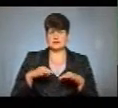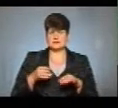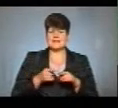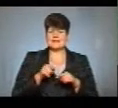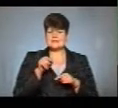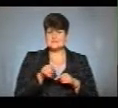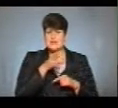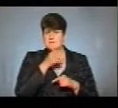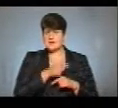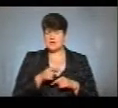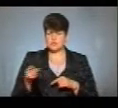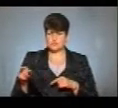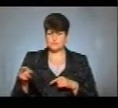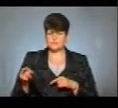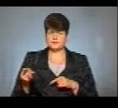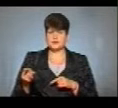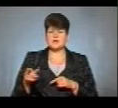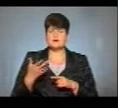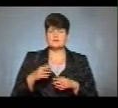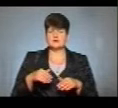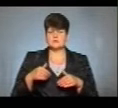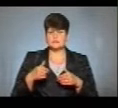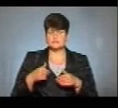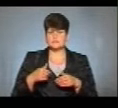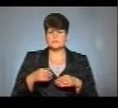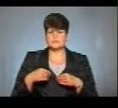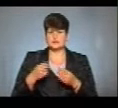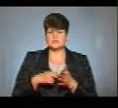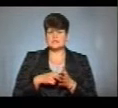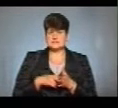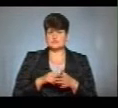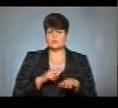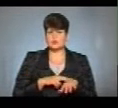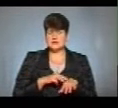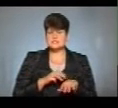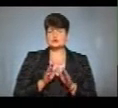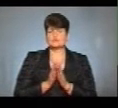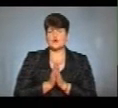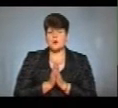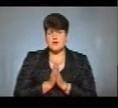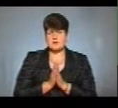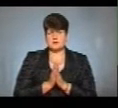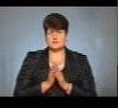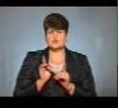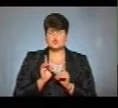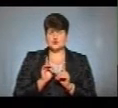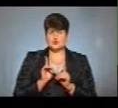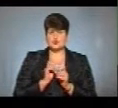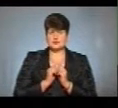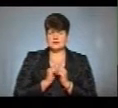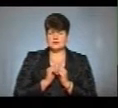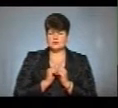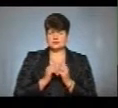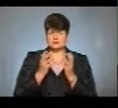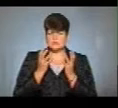Управління житлово-комунального господарства підготовлено лист на патрульну поліцію із проханням